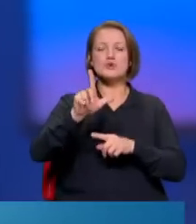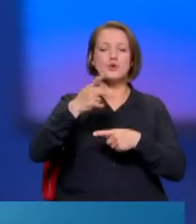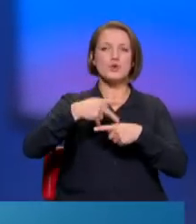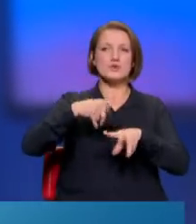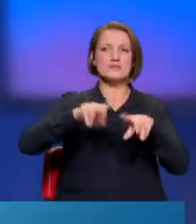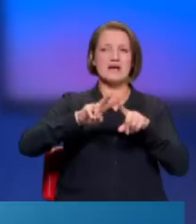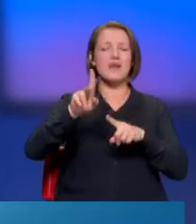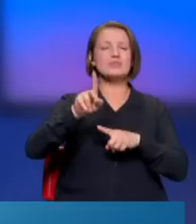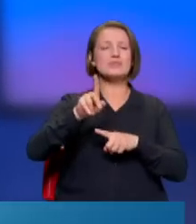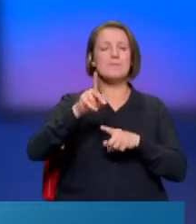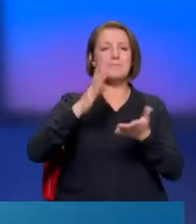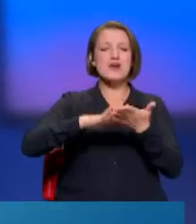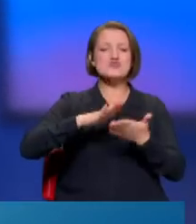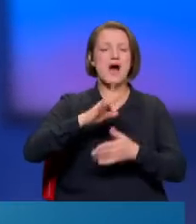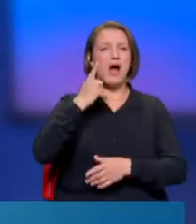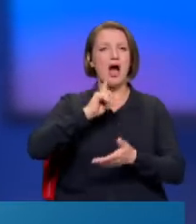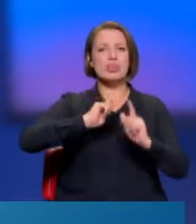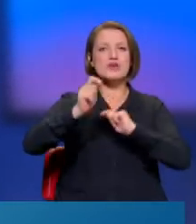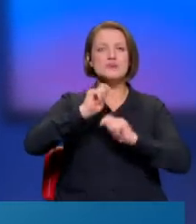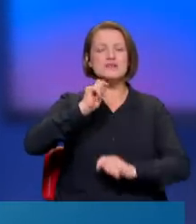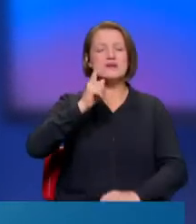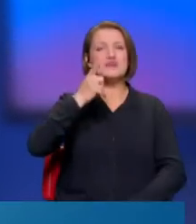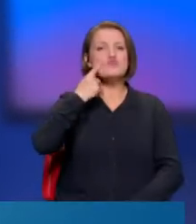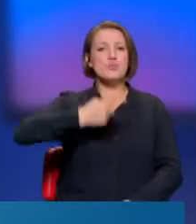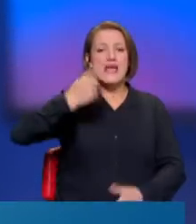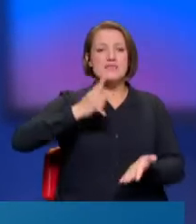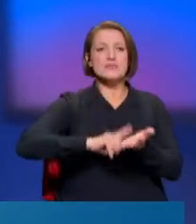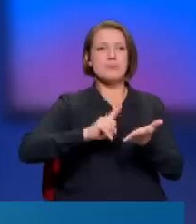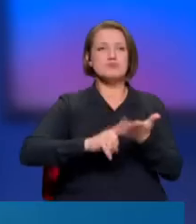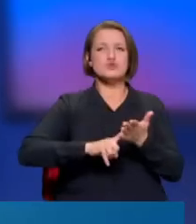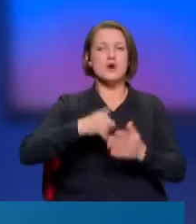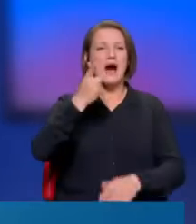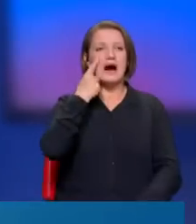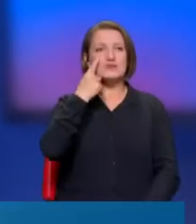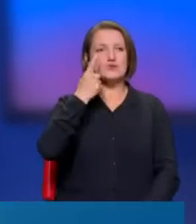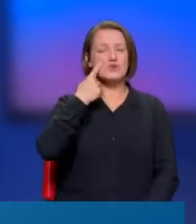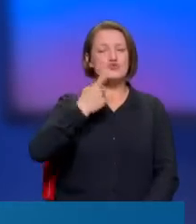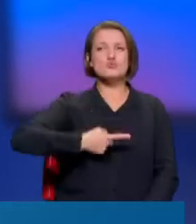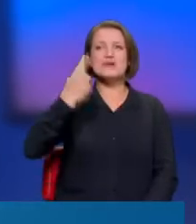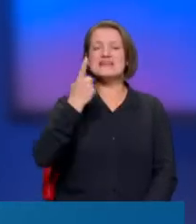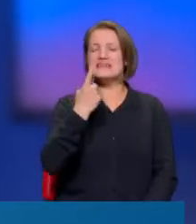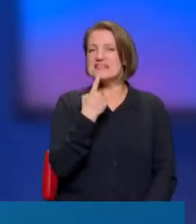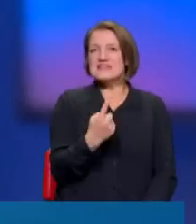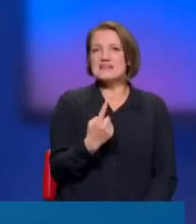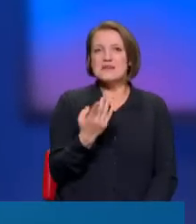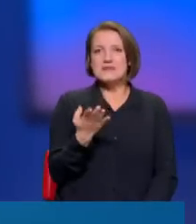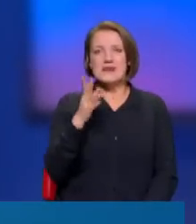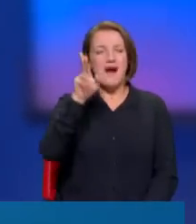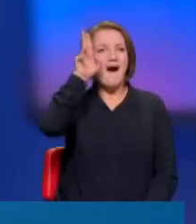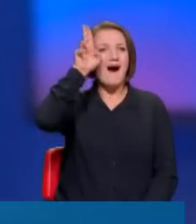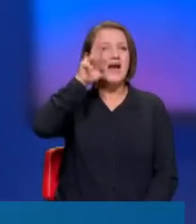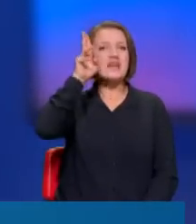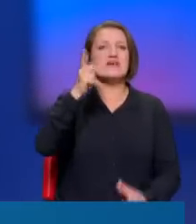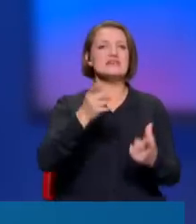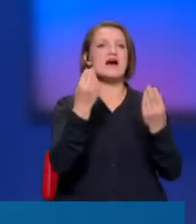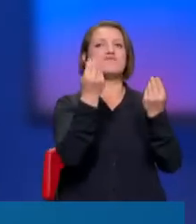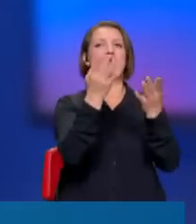cumhuriyetin tapusudur Atatürk'ün cumhuriyeti nedir biliyor musunuz dış politikada Gerçekçilik hayalc yer